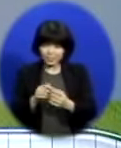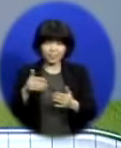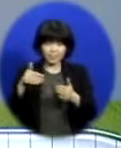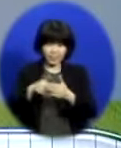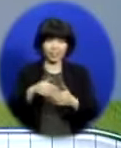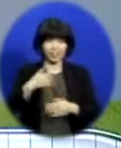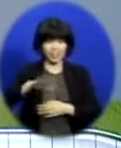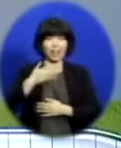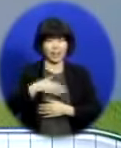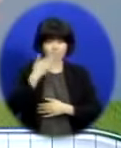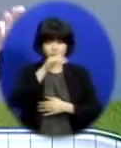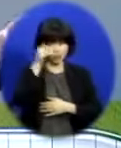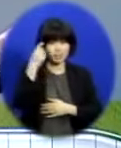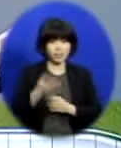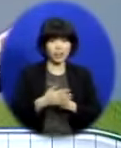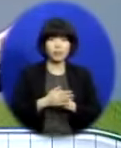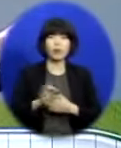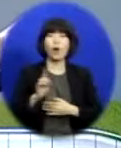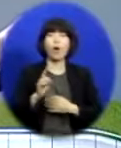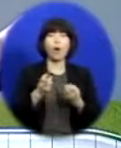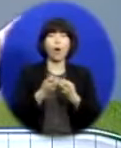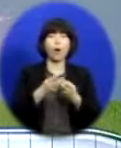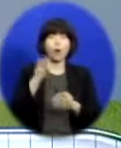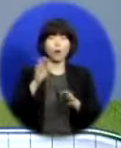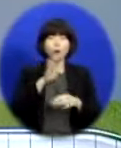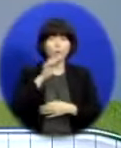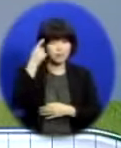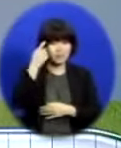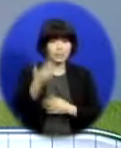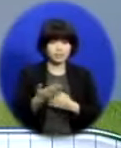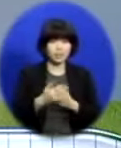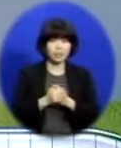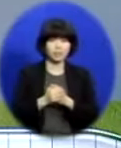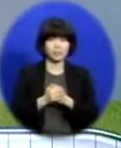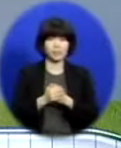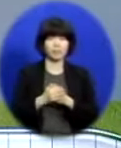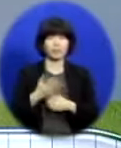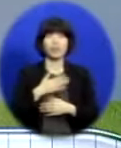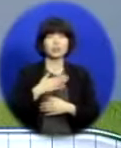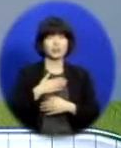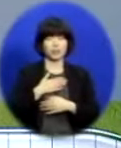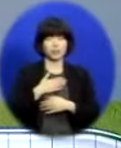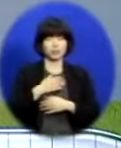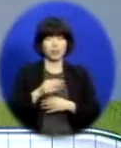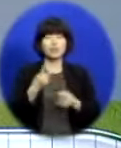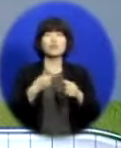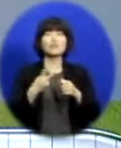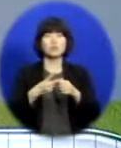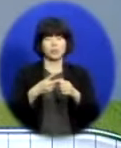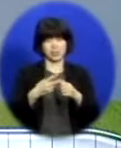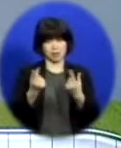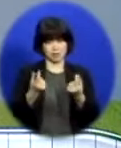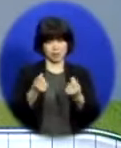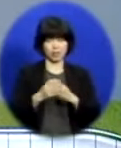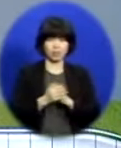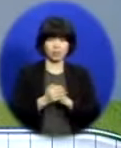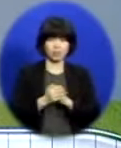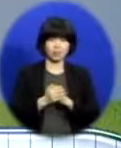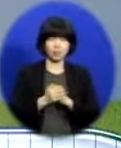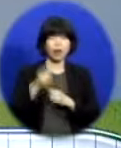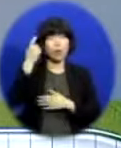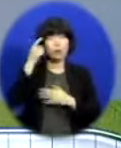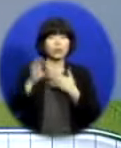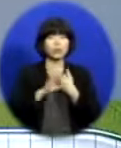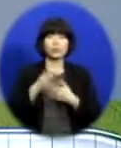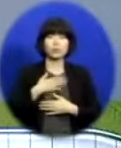아니 어떤게 맞을 것 같아요 저는 후자 거라고 생각합니다 왜냐면